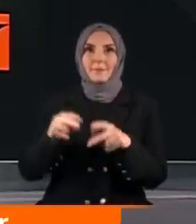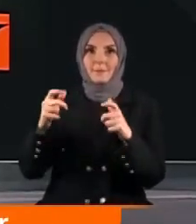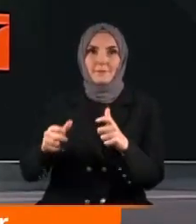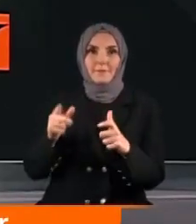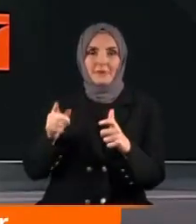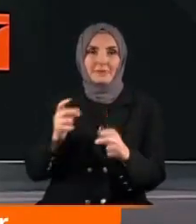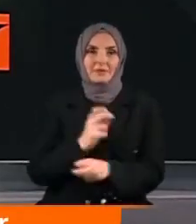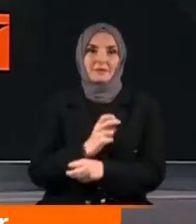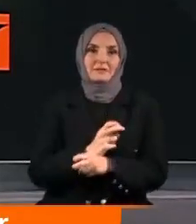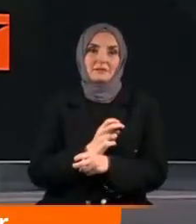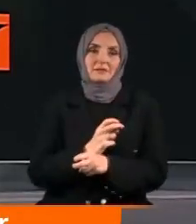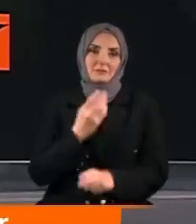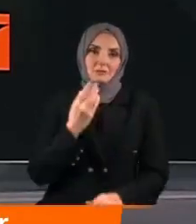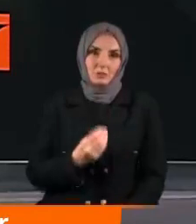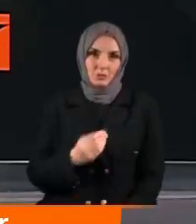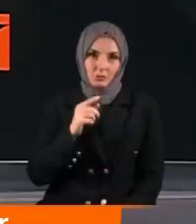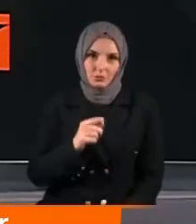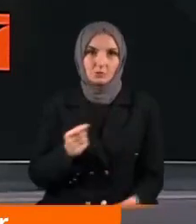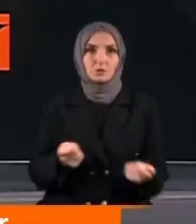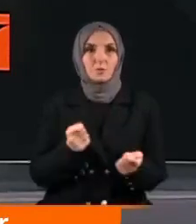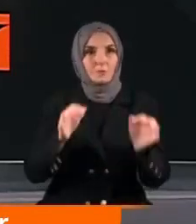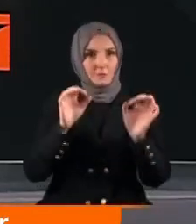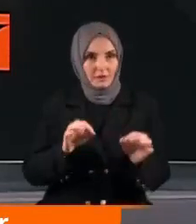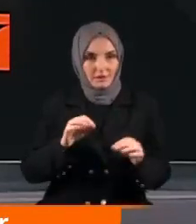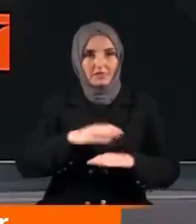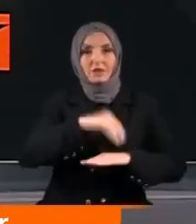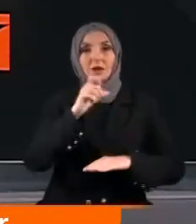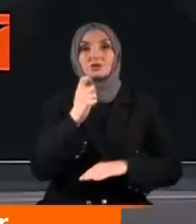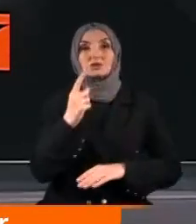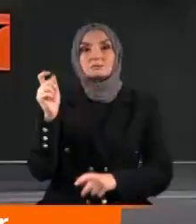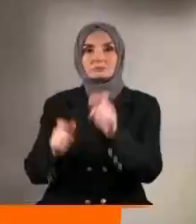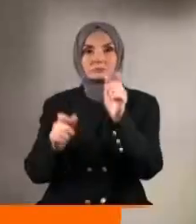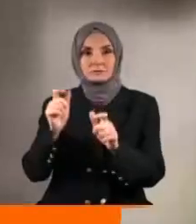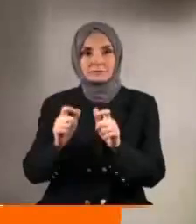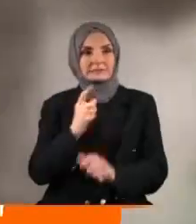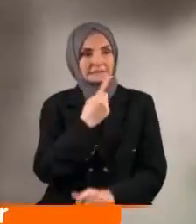devasa kayalar dağcılar tarafından tek tek temizlendi.